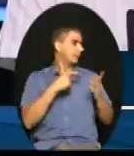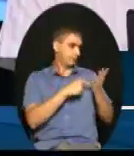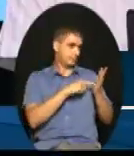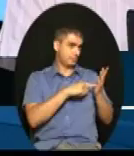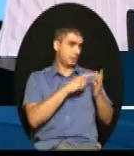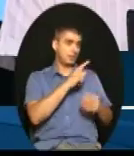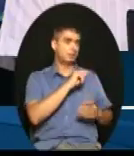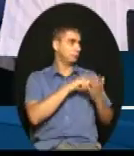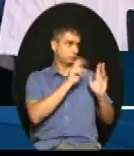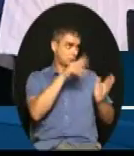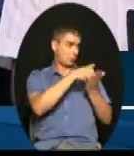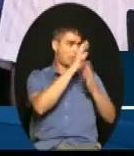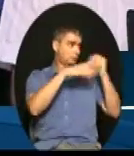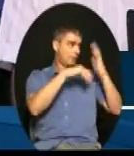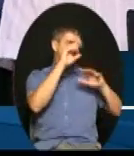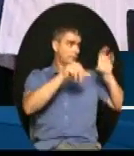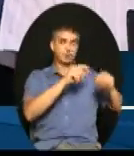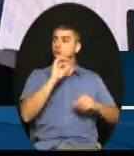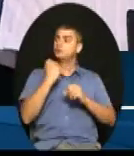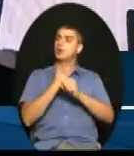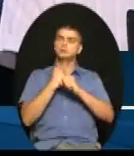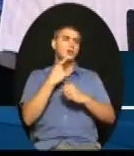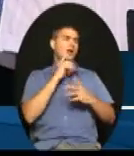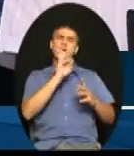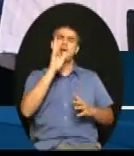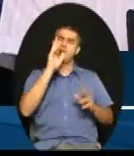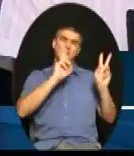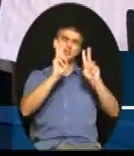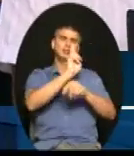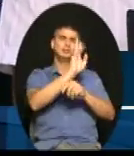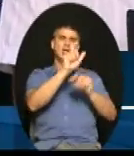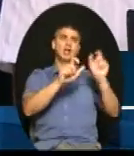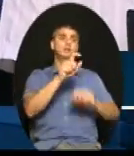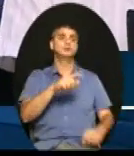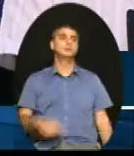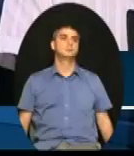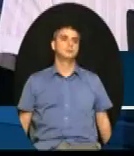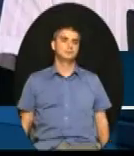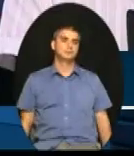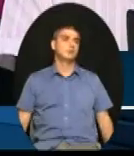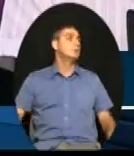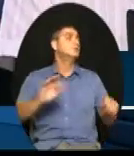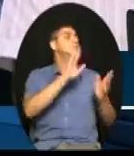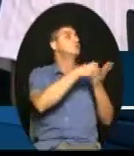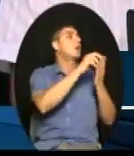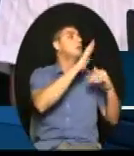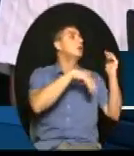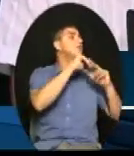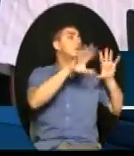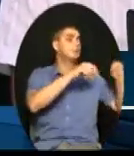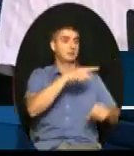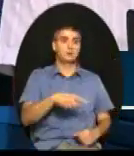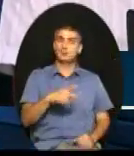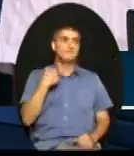ומתן. לא, כדי שיהיה מסע ומתן, אל תסמא את עיני הציבור. כדי שיהיה מסע ומתן, אנחנו